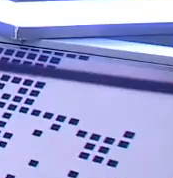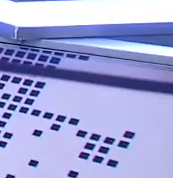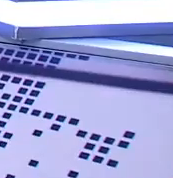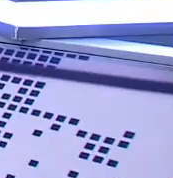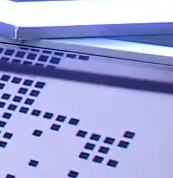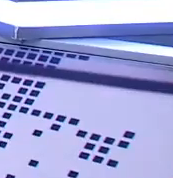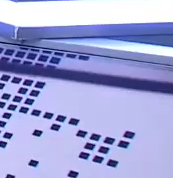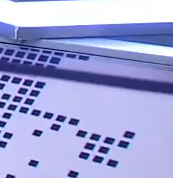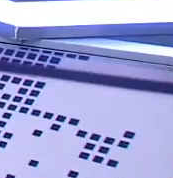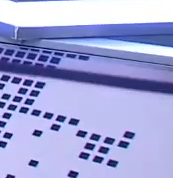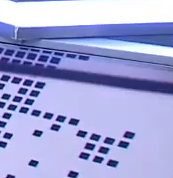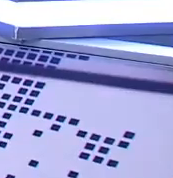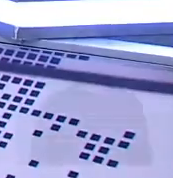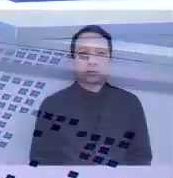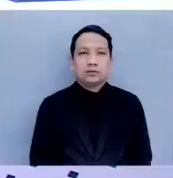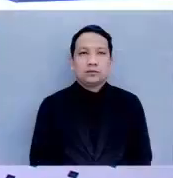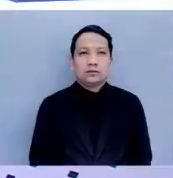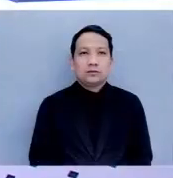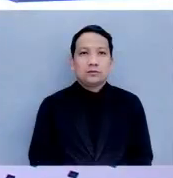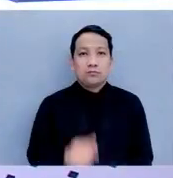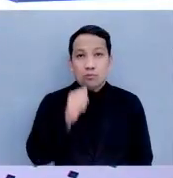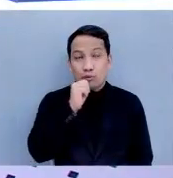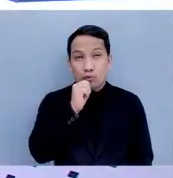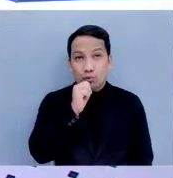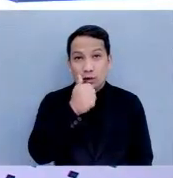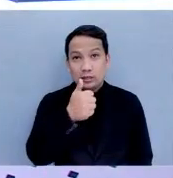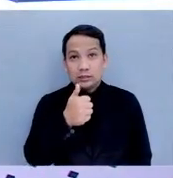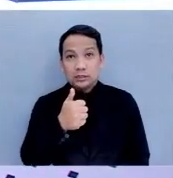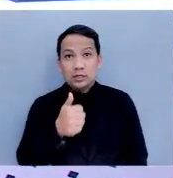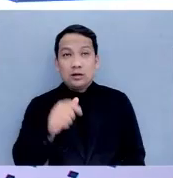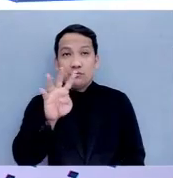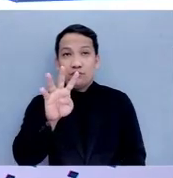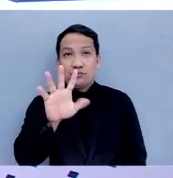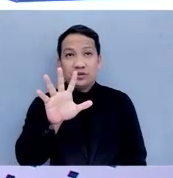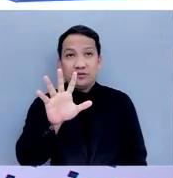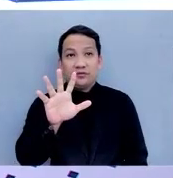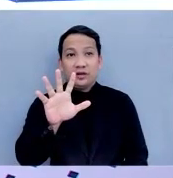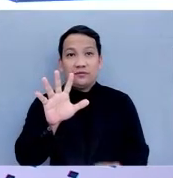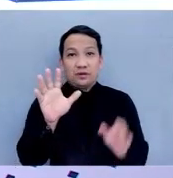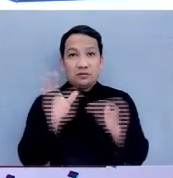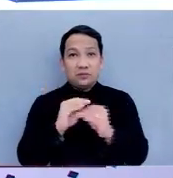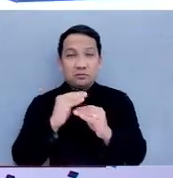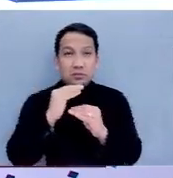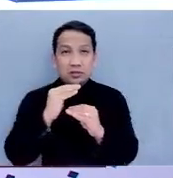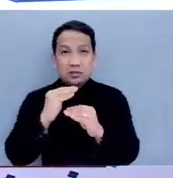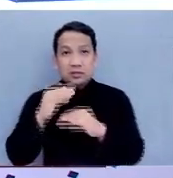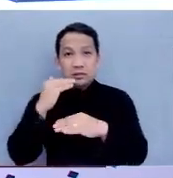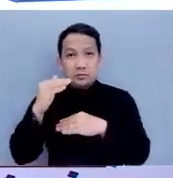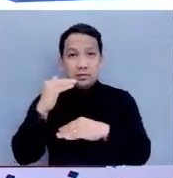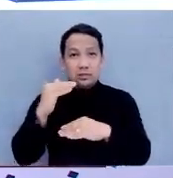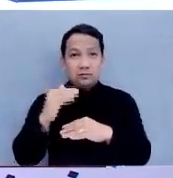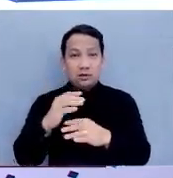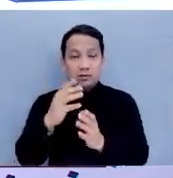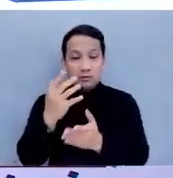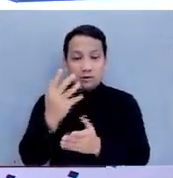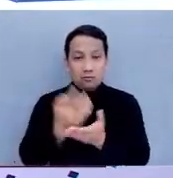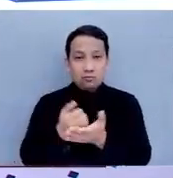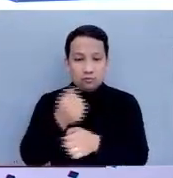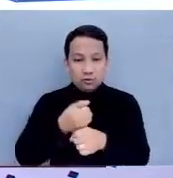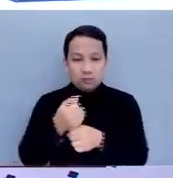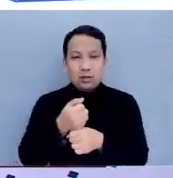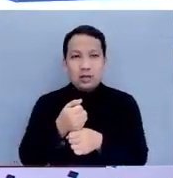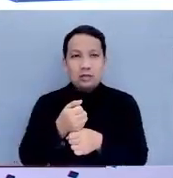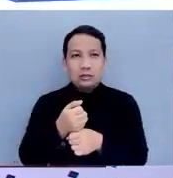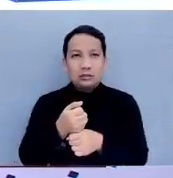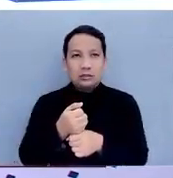Simula bukas, hindi pwedeng lumagpas sa 45 pesos ang 1 kilo ng well-milled na bigas. Ang sabi po ni Pangulong Bongbong Marcos, pansamantala